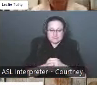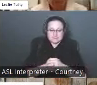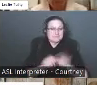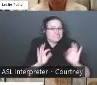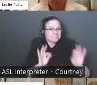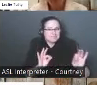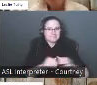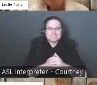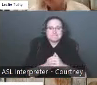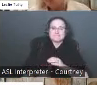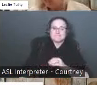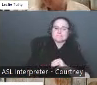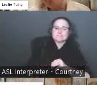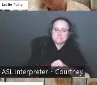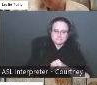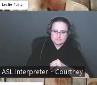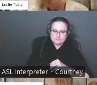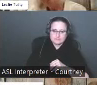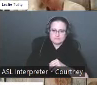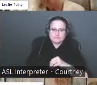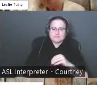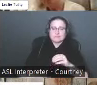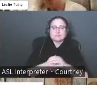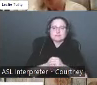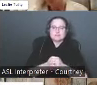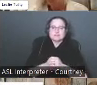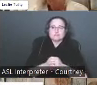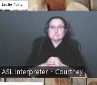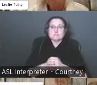D'accord? Premièrement,